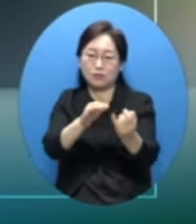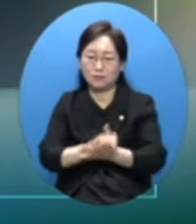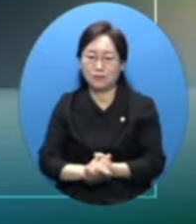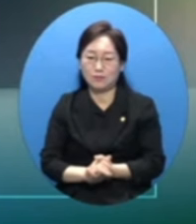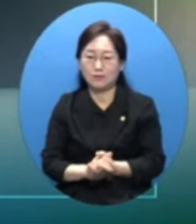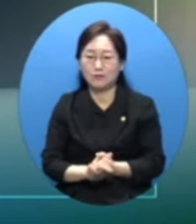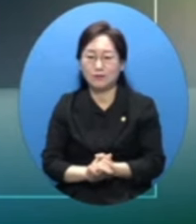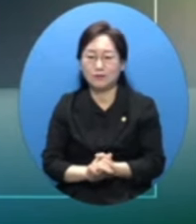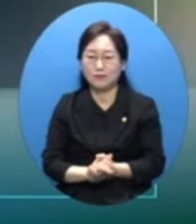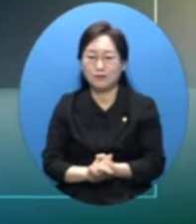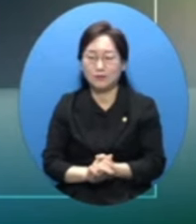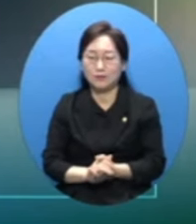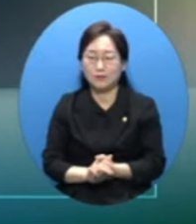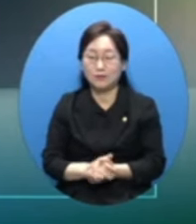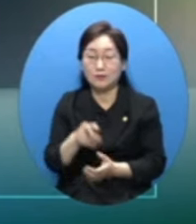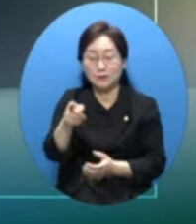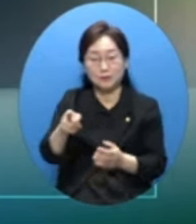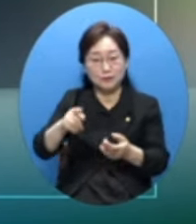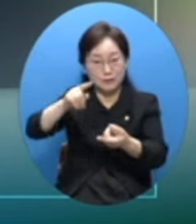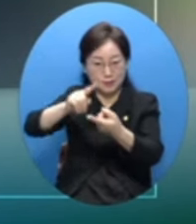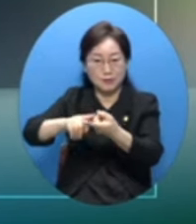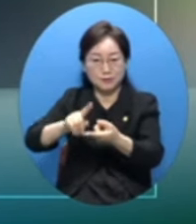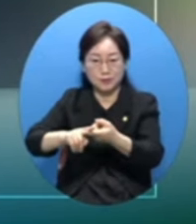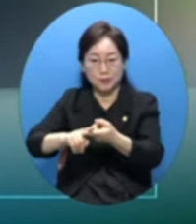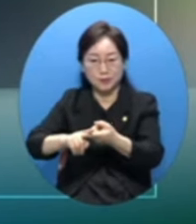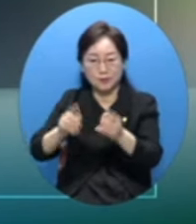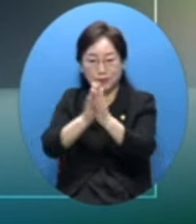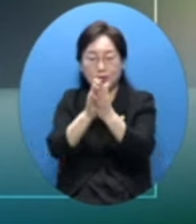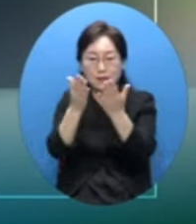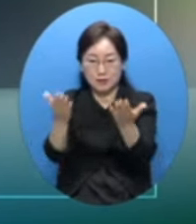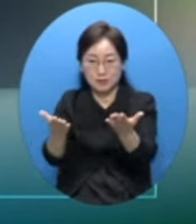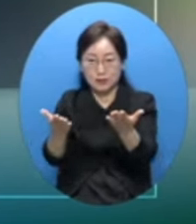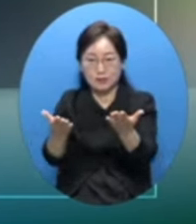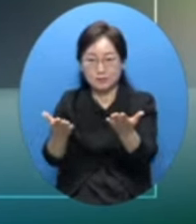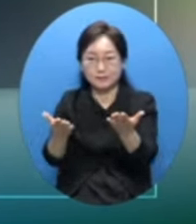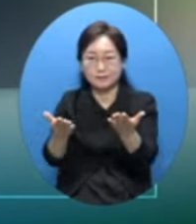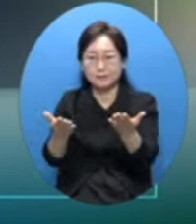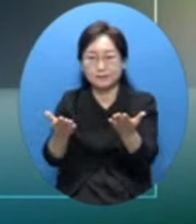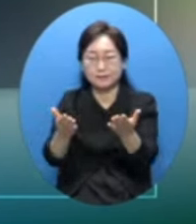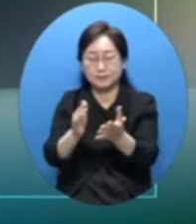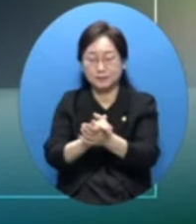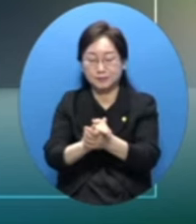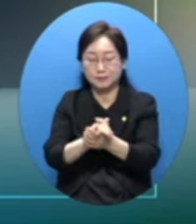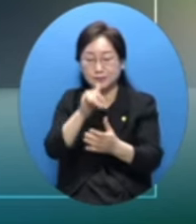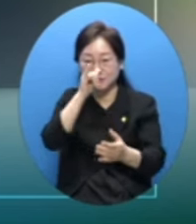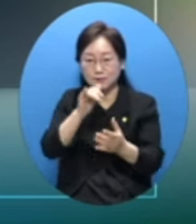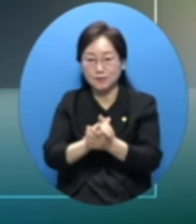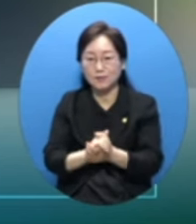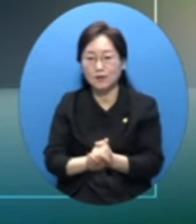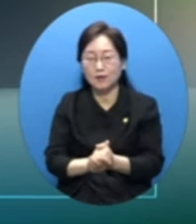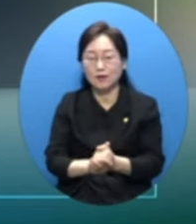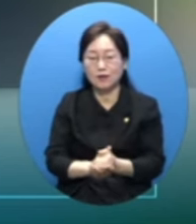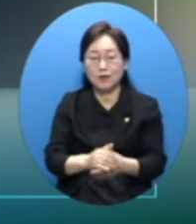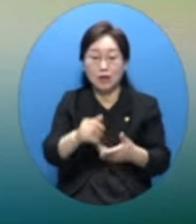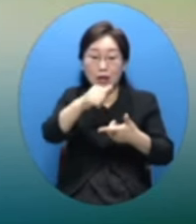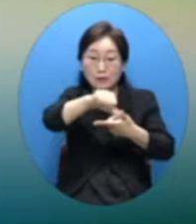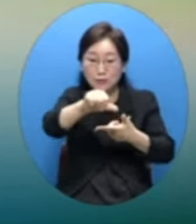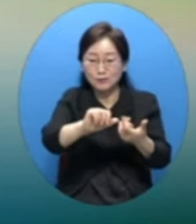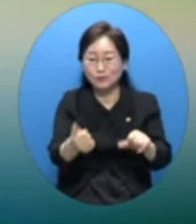그래서 그들에 대한 기록을 담은 책이 땅끝의 아이들이라는 책을 냈는데 그런 고백합니다. 유진이는 죽지